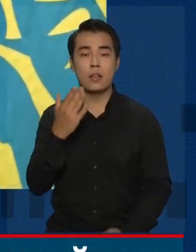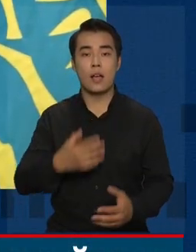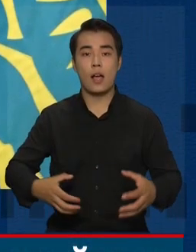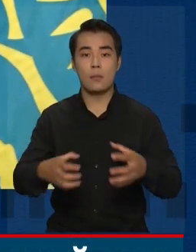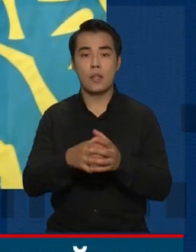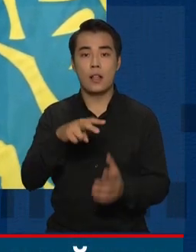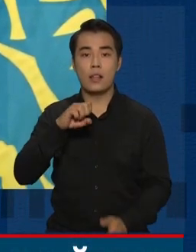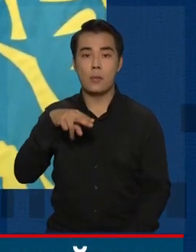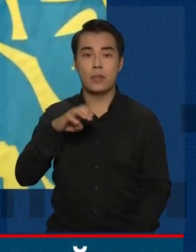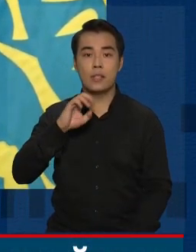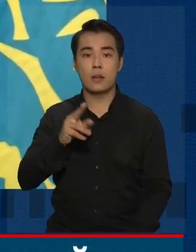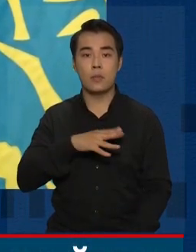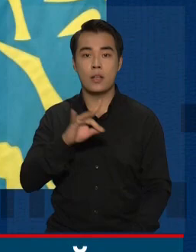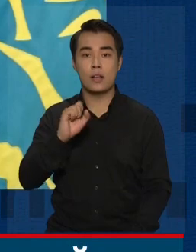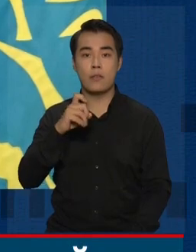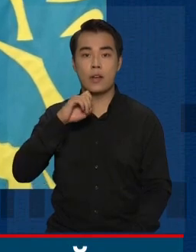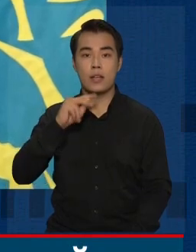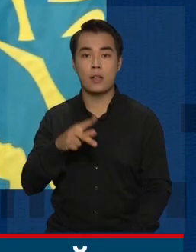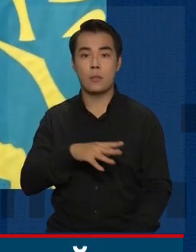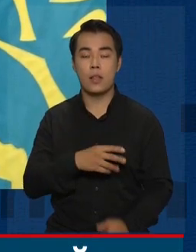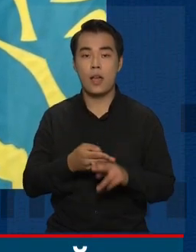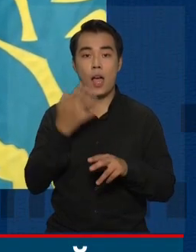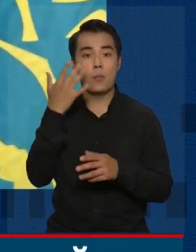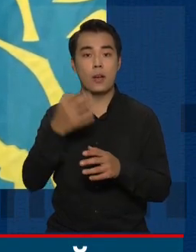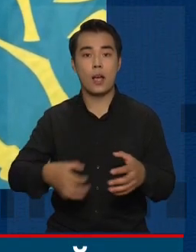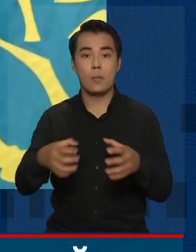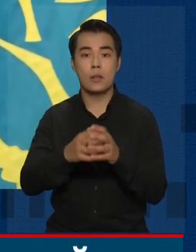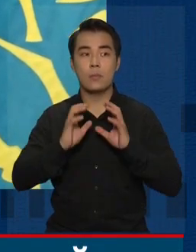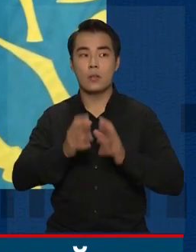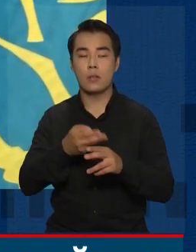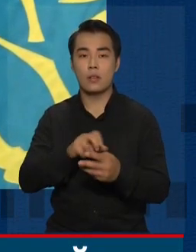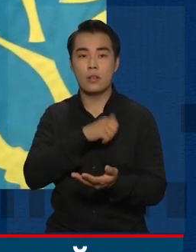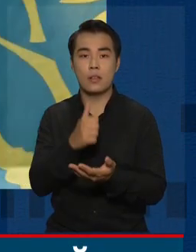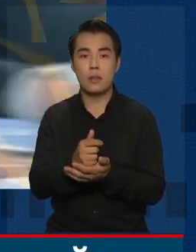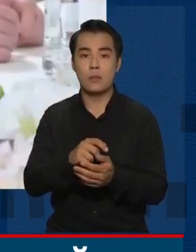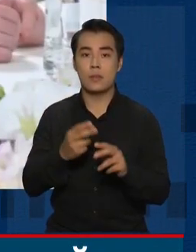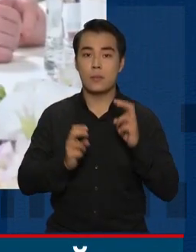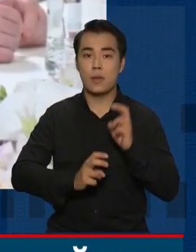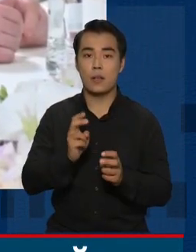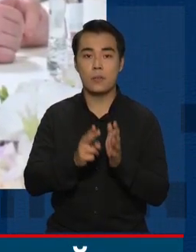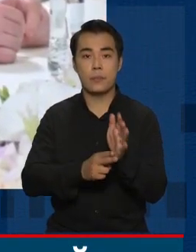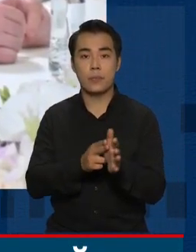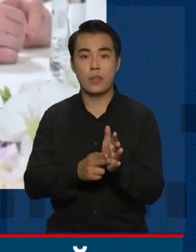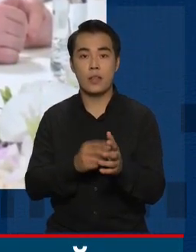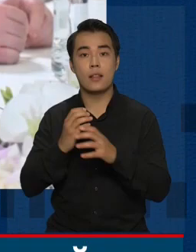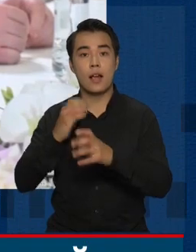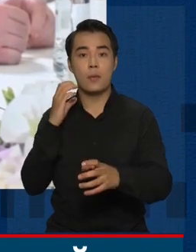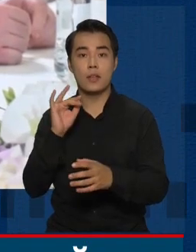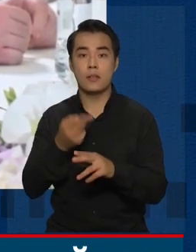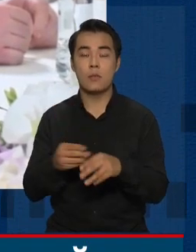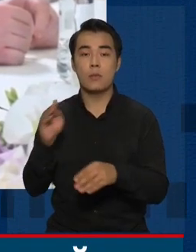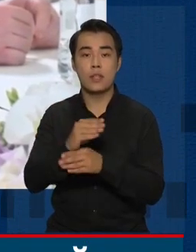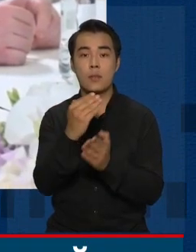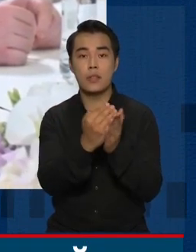корпорации «Уаптек» Рафаэлем Сантана. Американская компания – одна из мировых лидеров по производству железнодорожных локомотивов и входит в